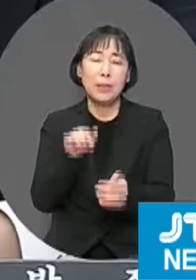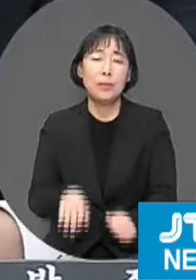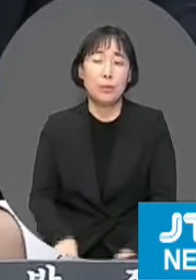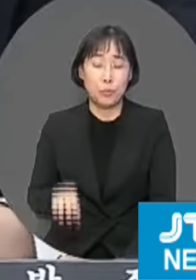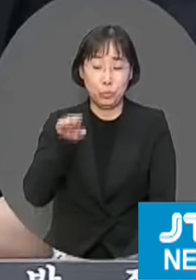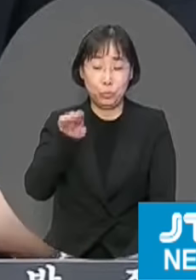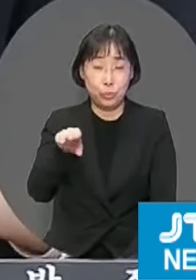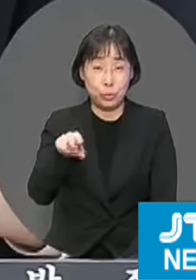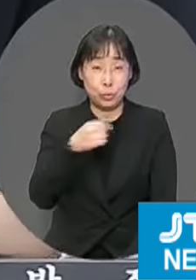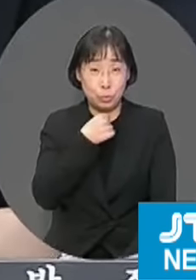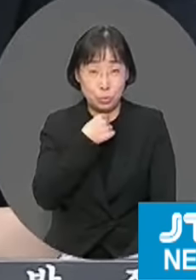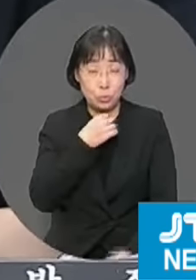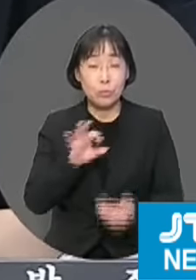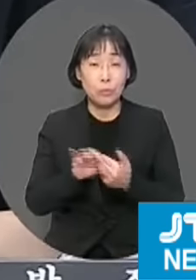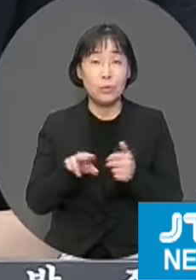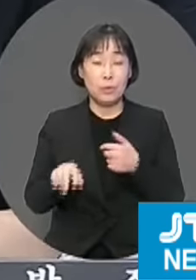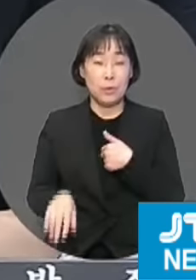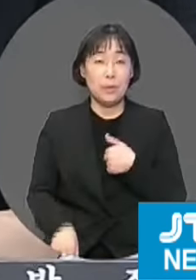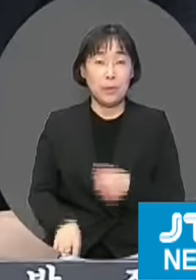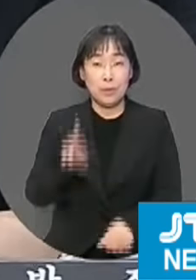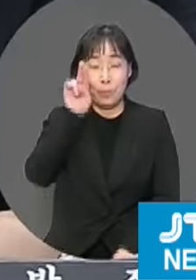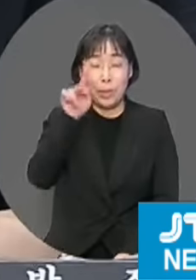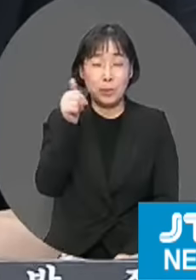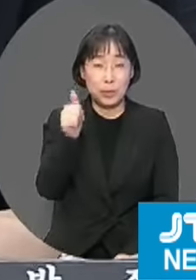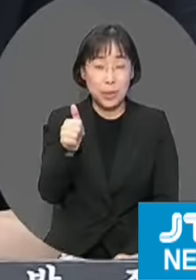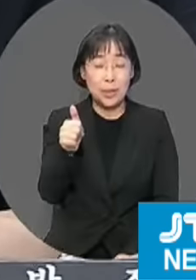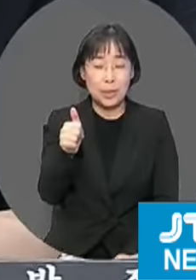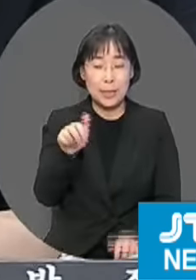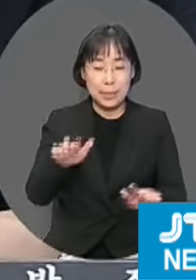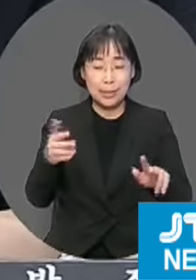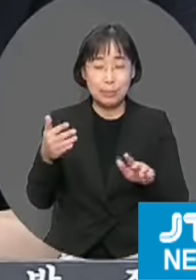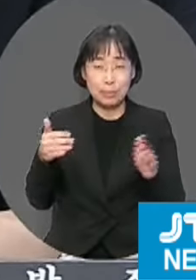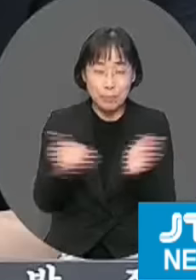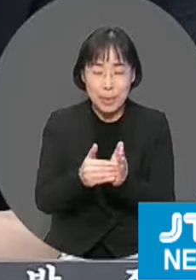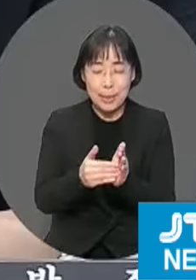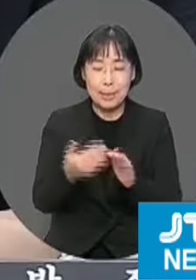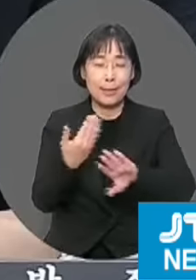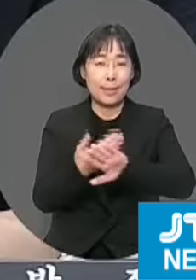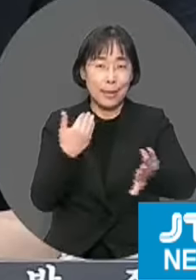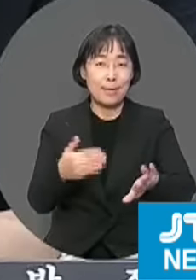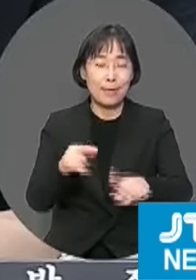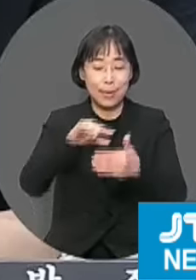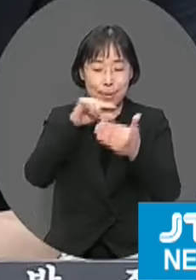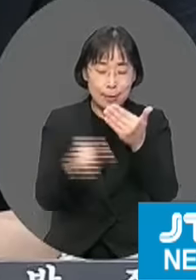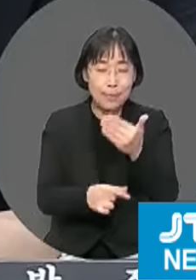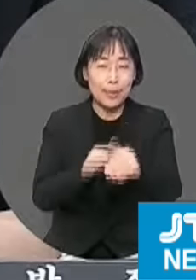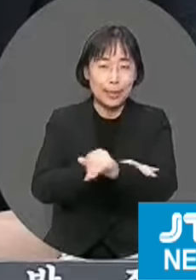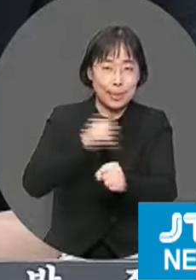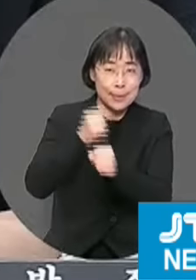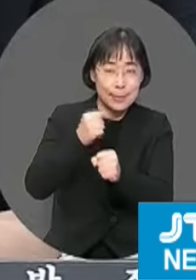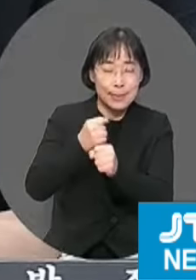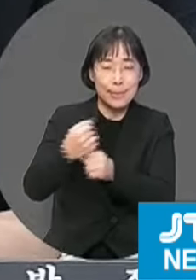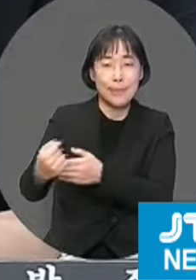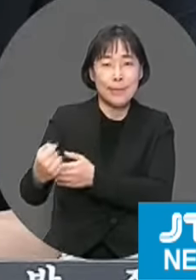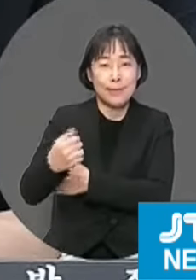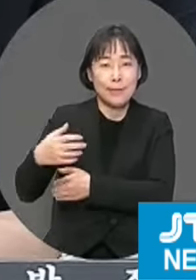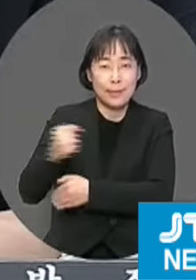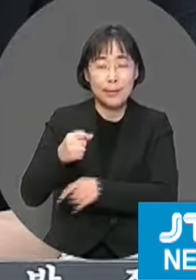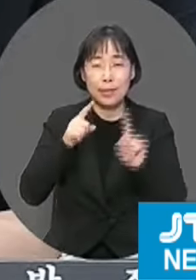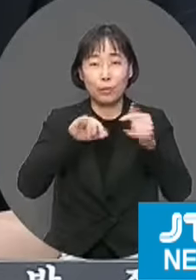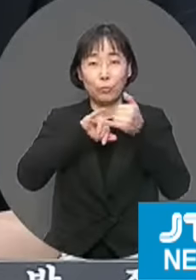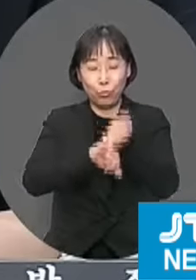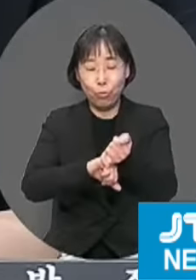거면요. 오히려 이 자리에서 나 박장범의 KBS는 지금까지와 다를 것이고 콘텐츠 면에서 이런 경쟁력을 확보할 거기 때문에 오히려 돈을